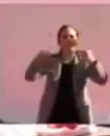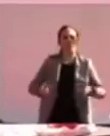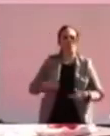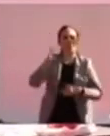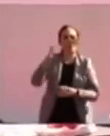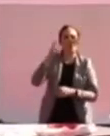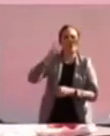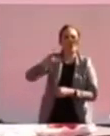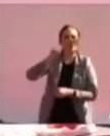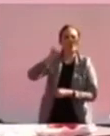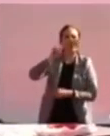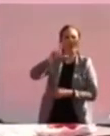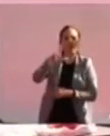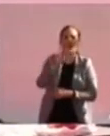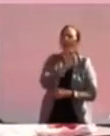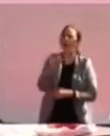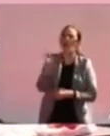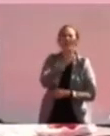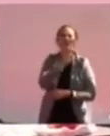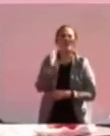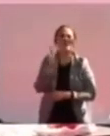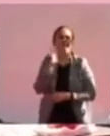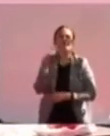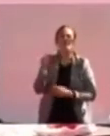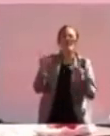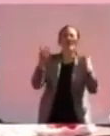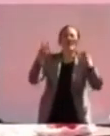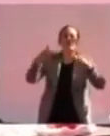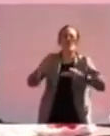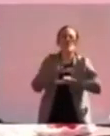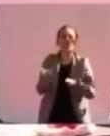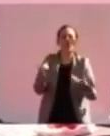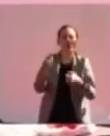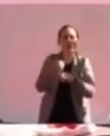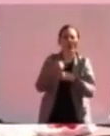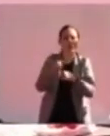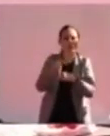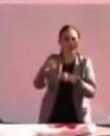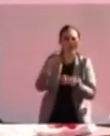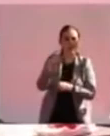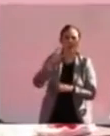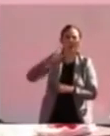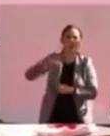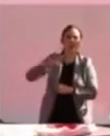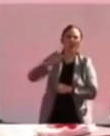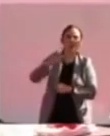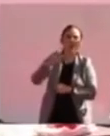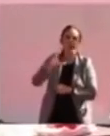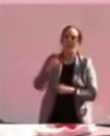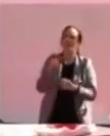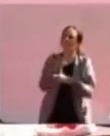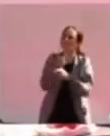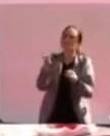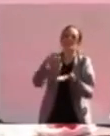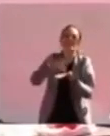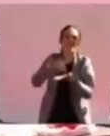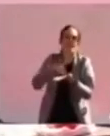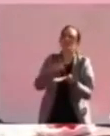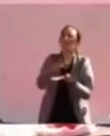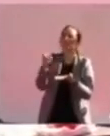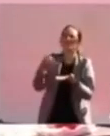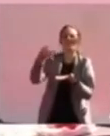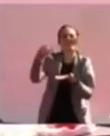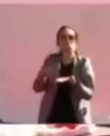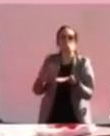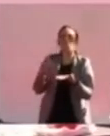pagina facebook della funzione pubblica cgil ascolterete molte voci soprattutto molte proposte e poi il